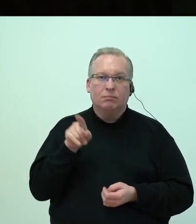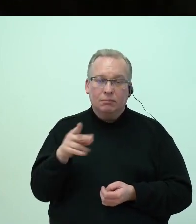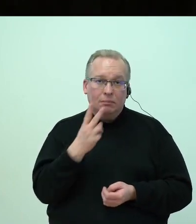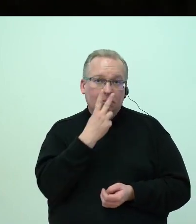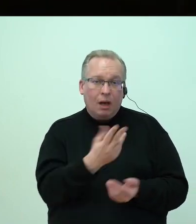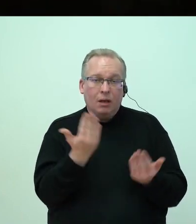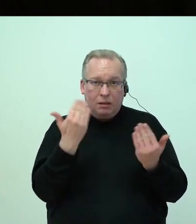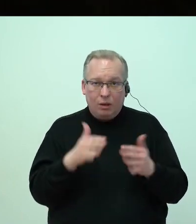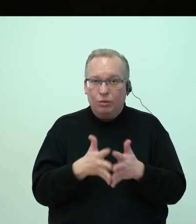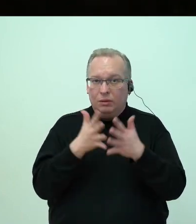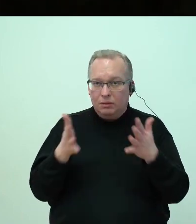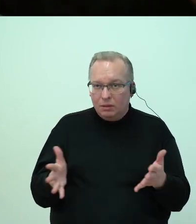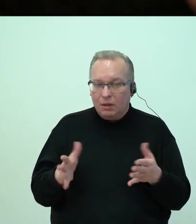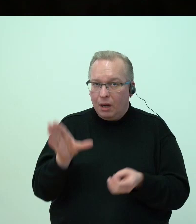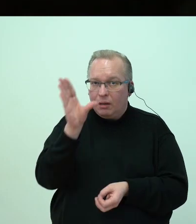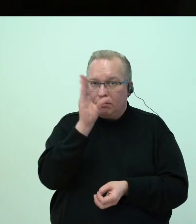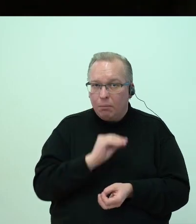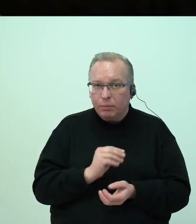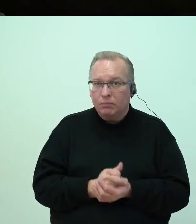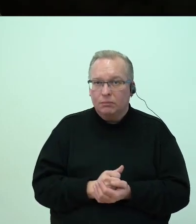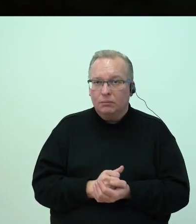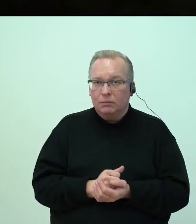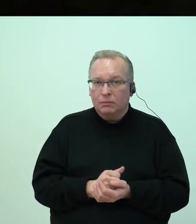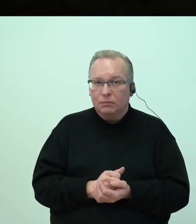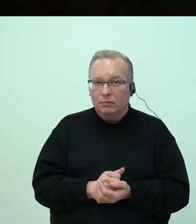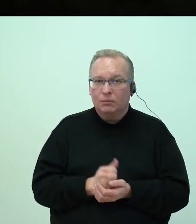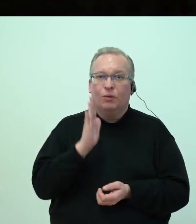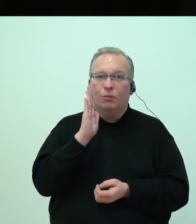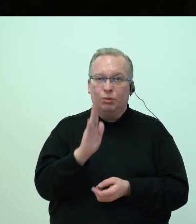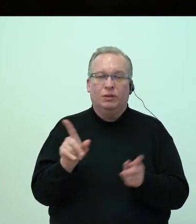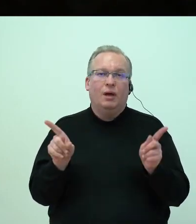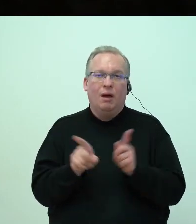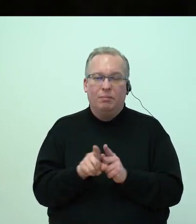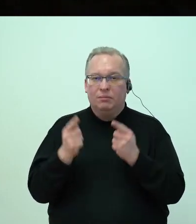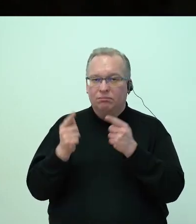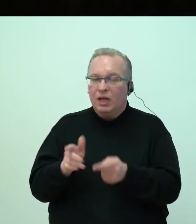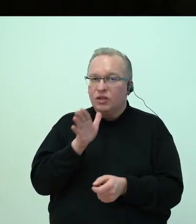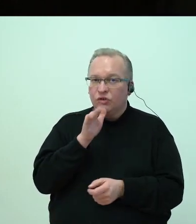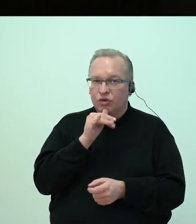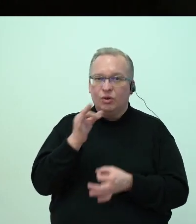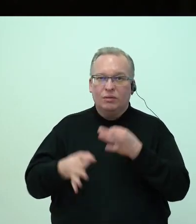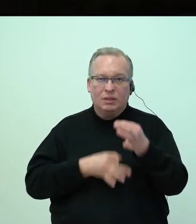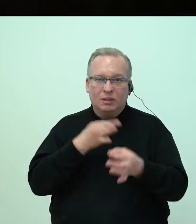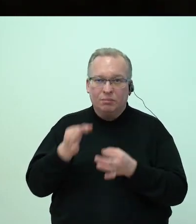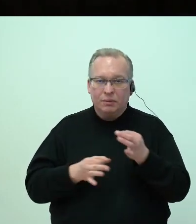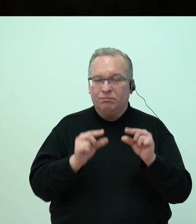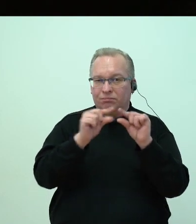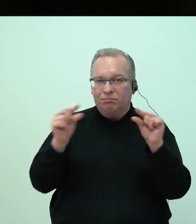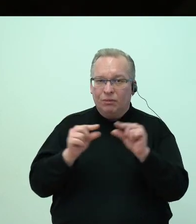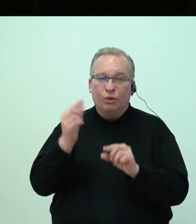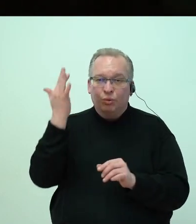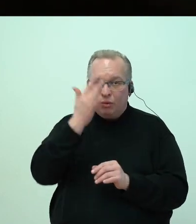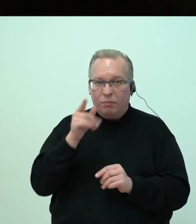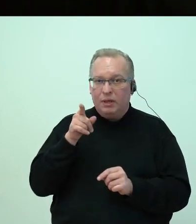pamatė, kad didelė tikimybė, kad būti antisemitu, išsakyti antisemitinės nuomonės,